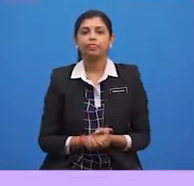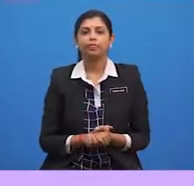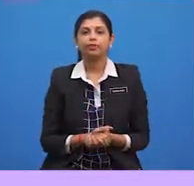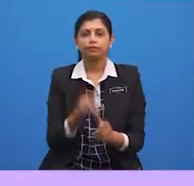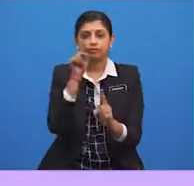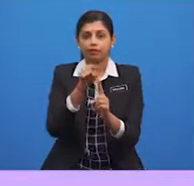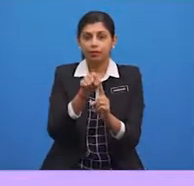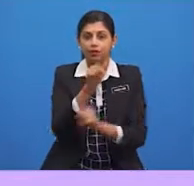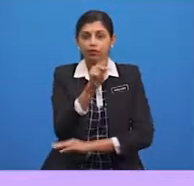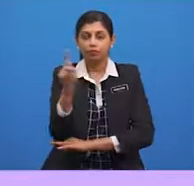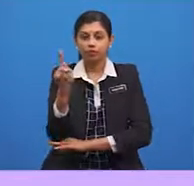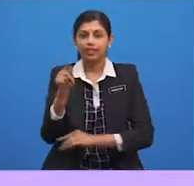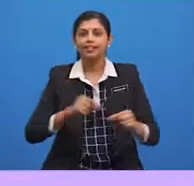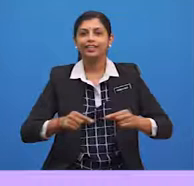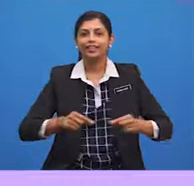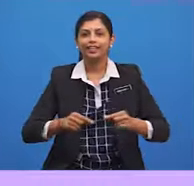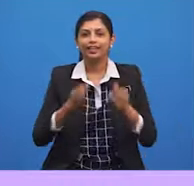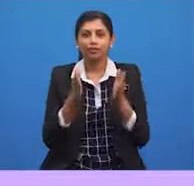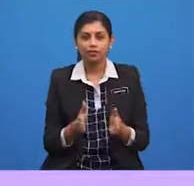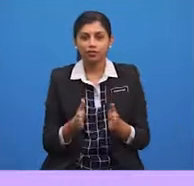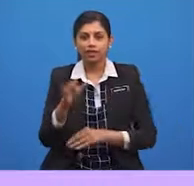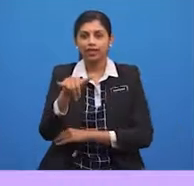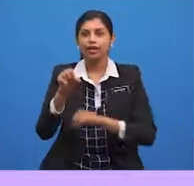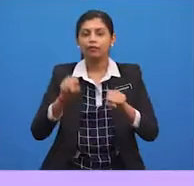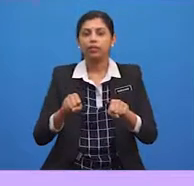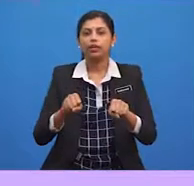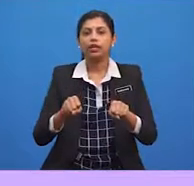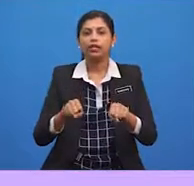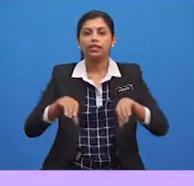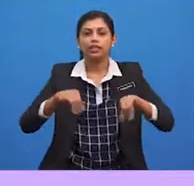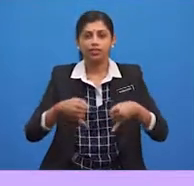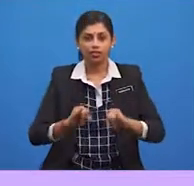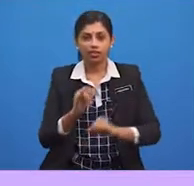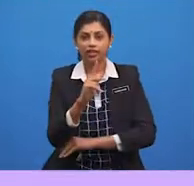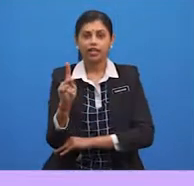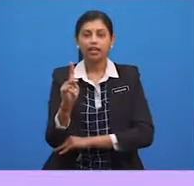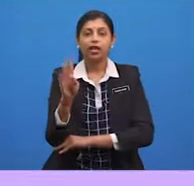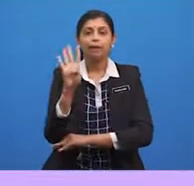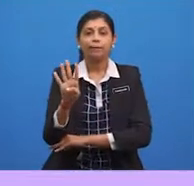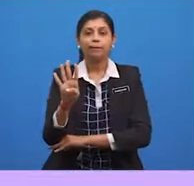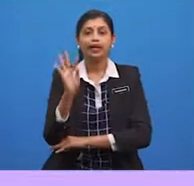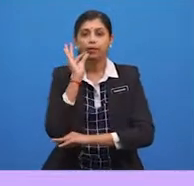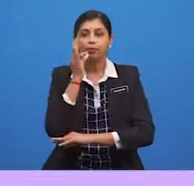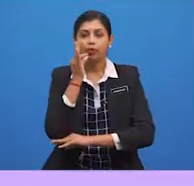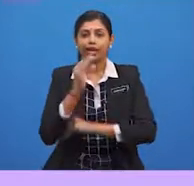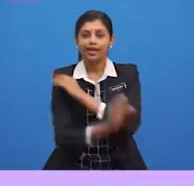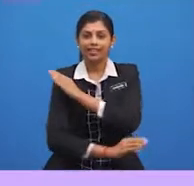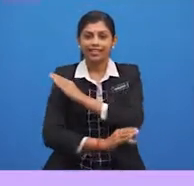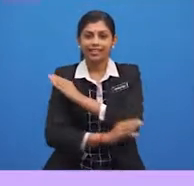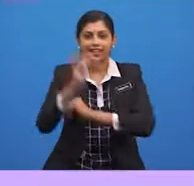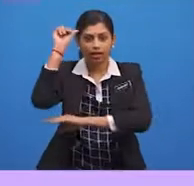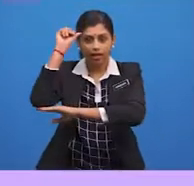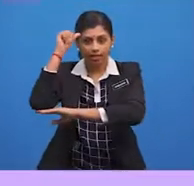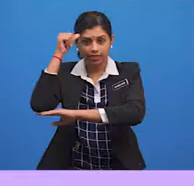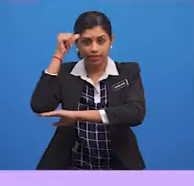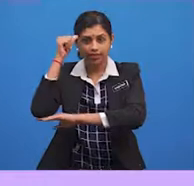menentukan kegiatan manusia yang boleh dijalankan di empat buah negara